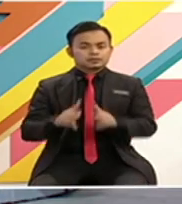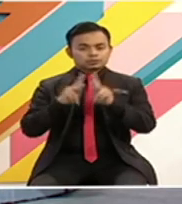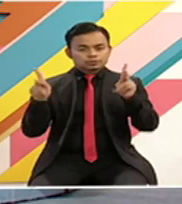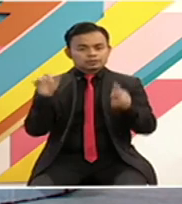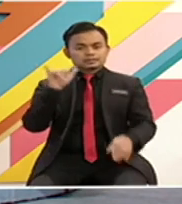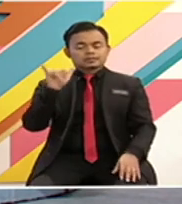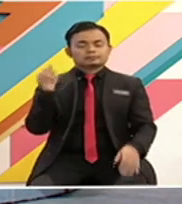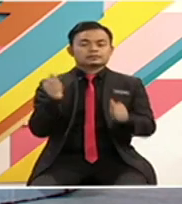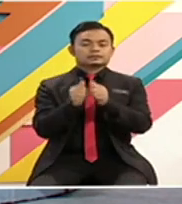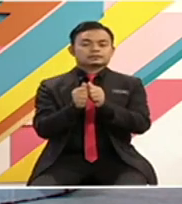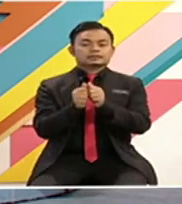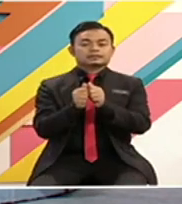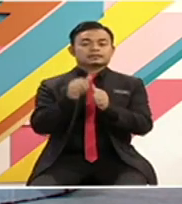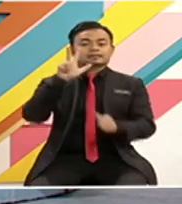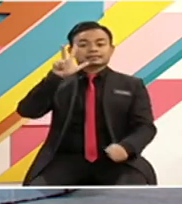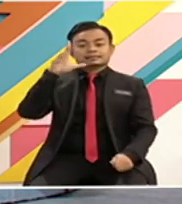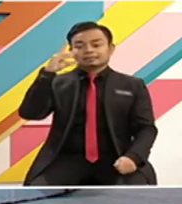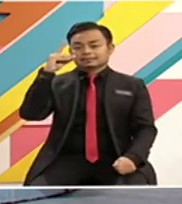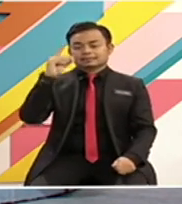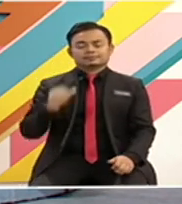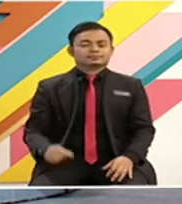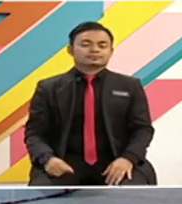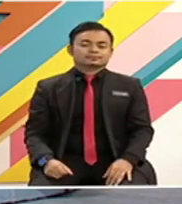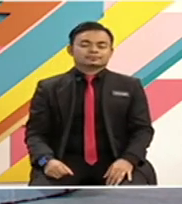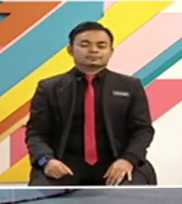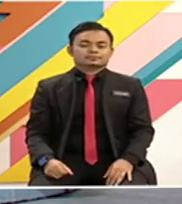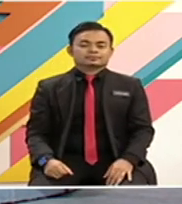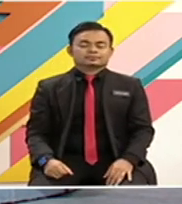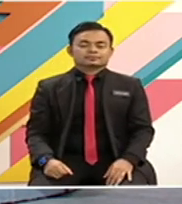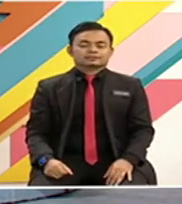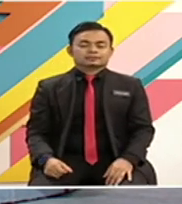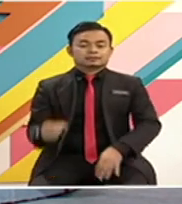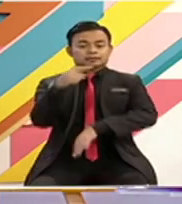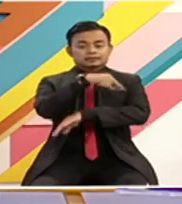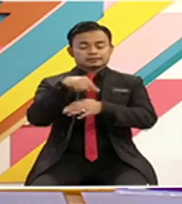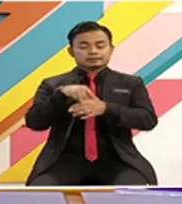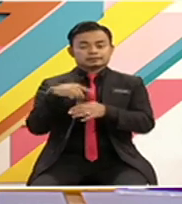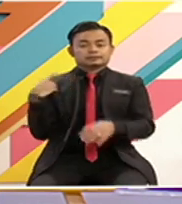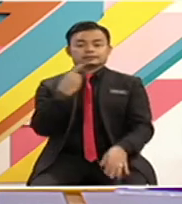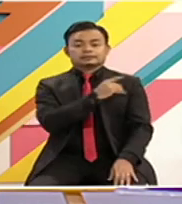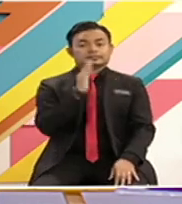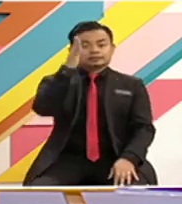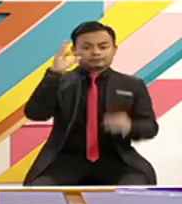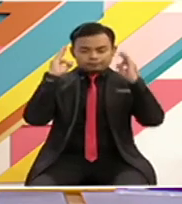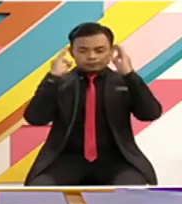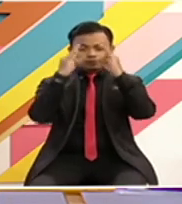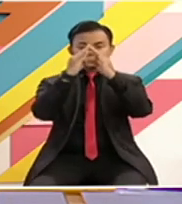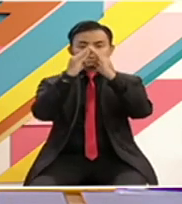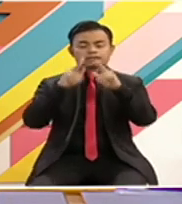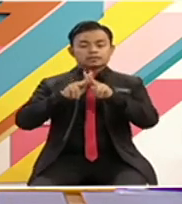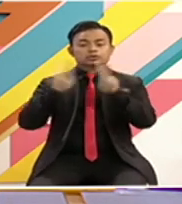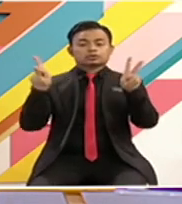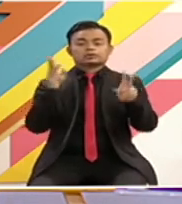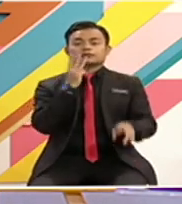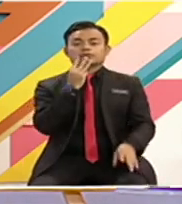Aduh aja juga Ikea Safika gesek udah hari ini sebenarnya kita nggak fokus kepada kontrol warna Oke jadi boleh